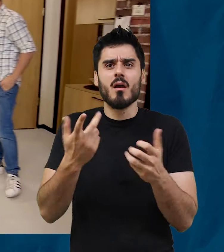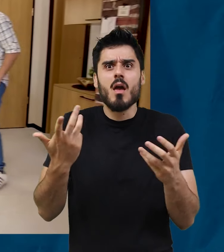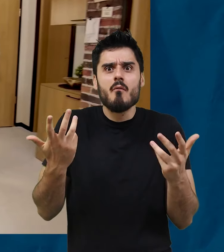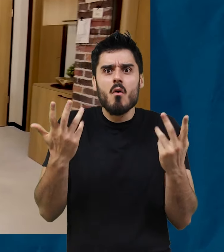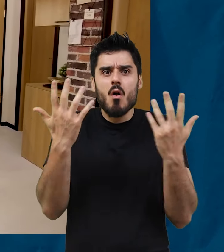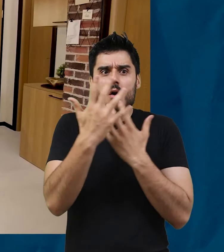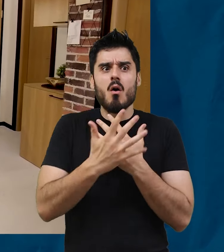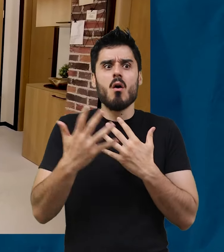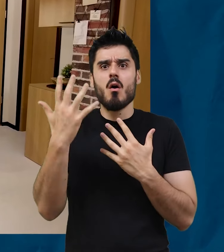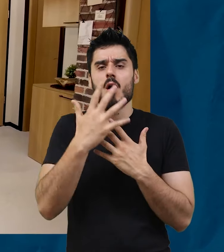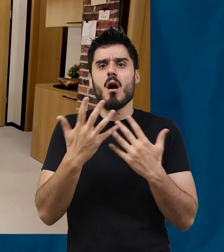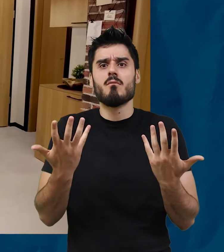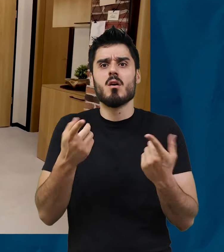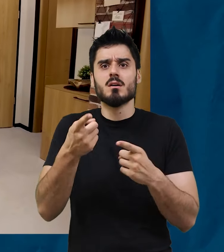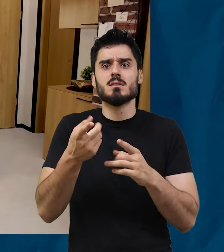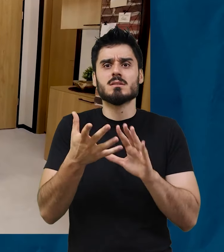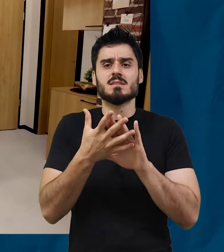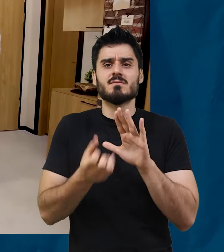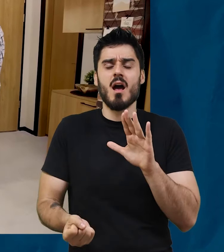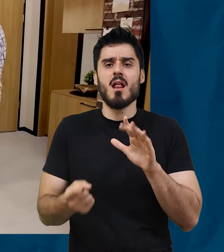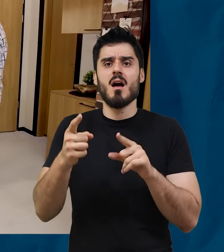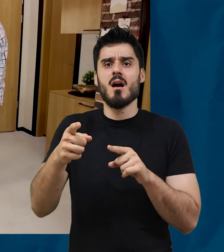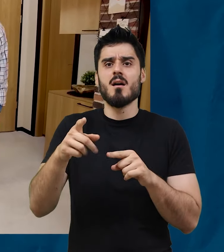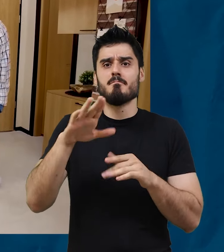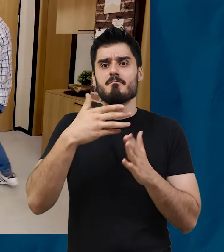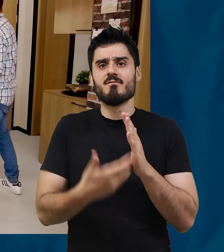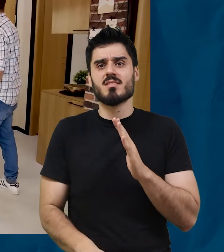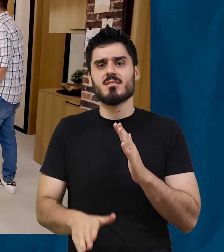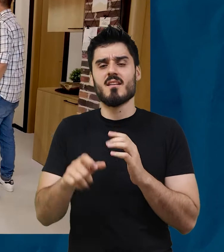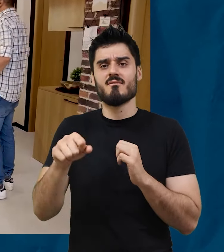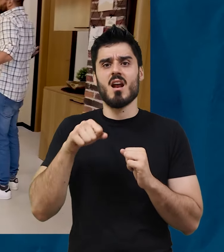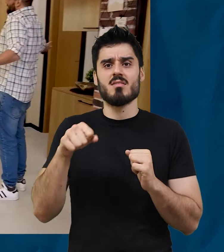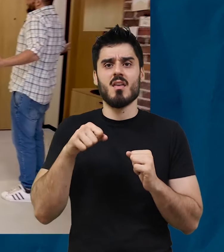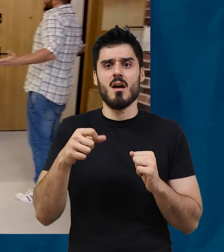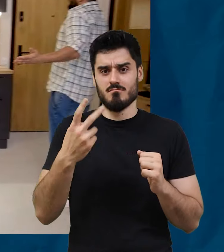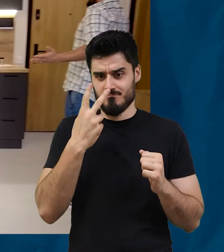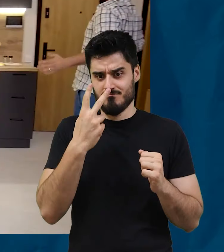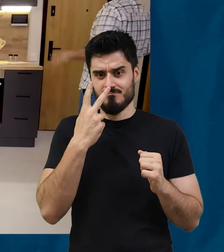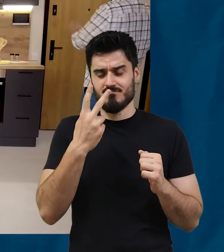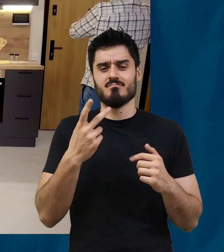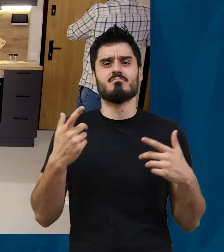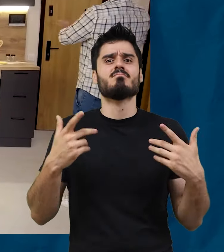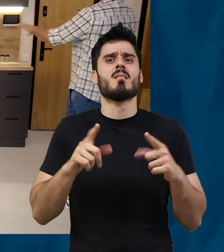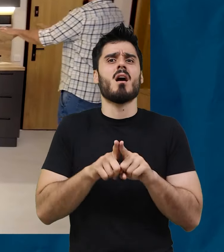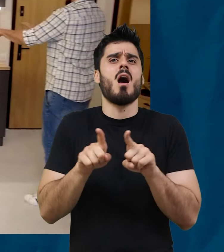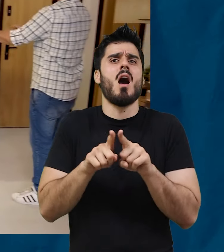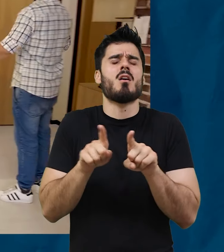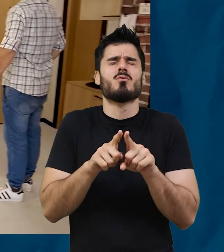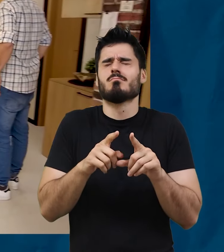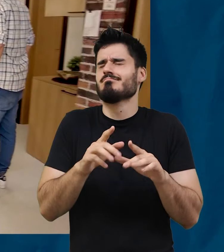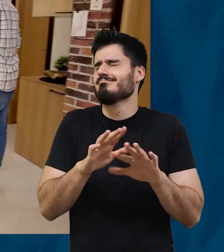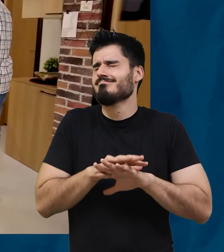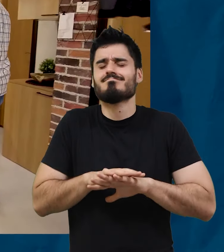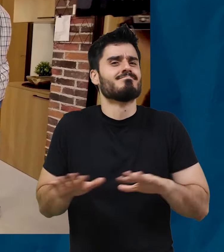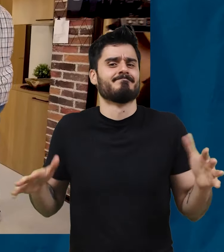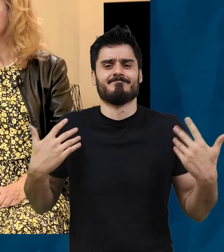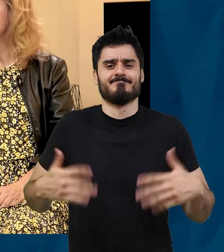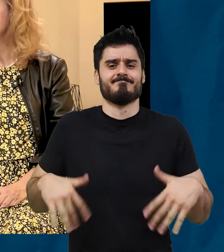Влади? Влади, вие сте свалили вратата и сте я сложили тук. Гледай, абсолютно все едно същия флаер,